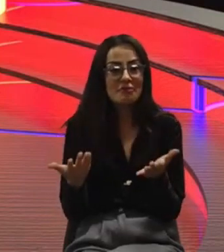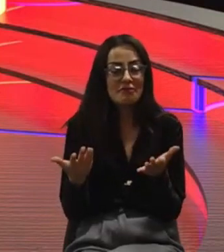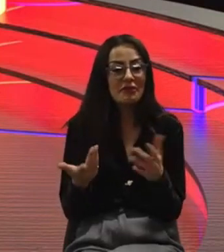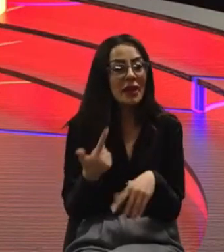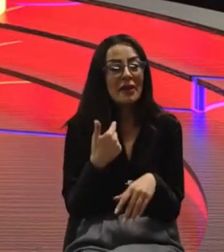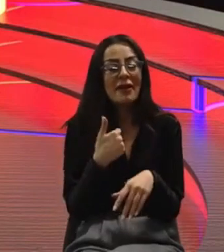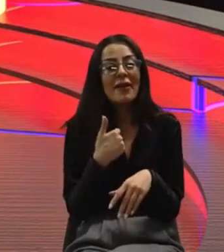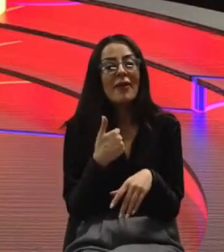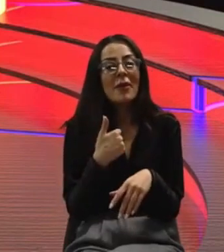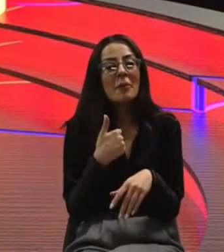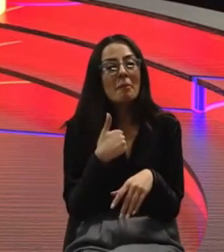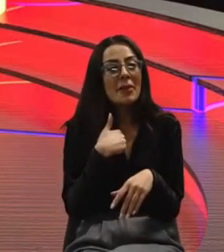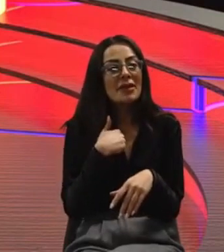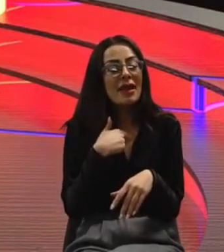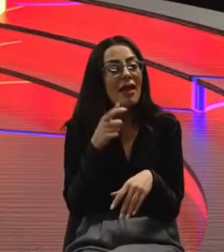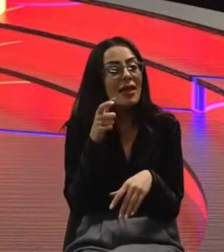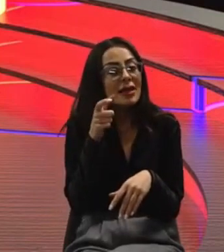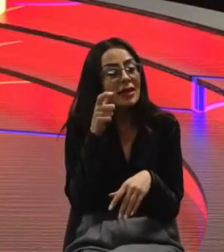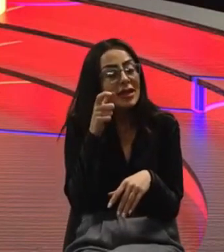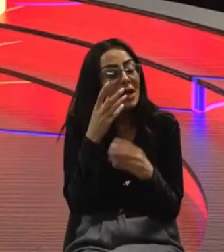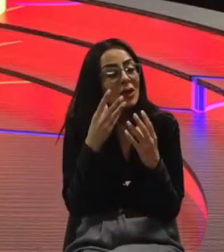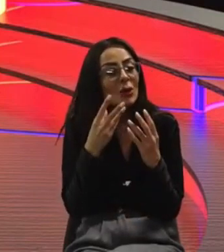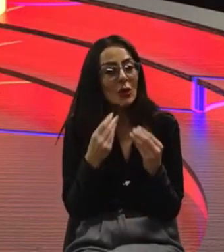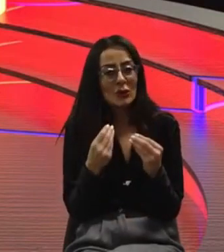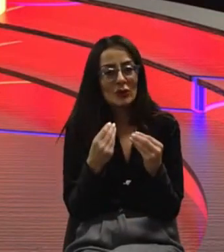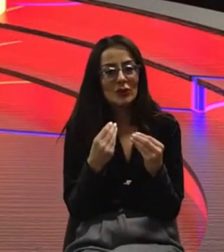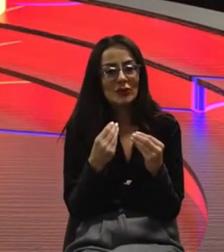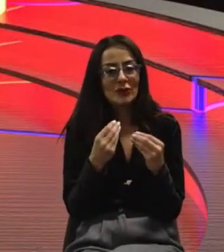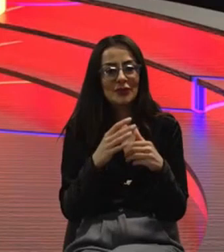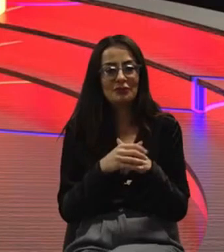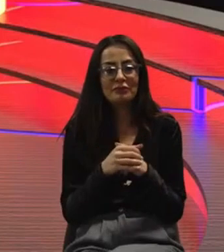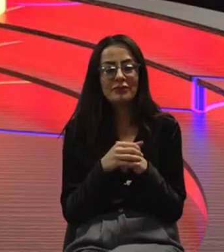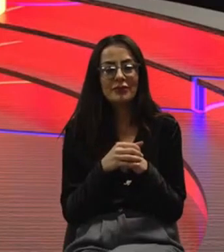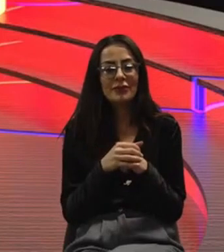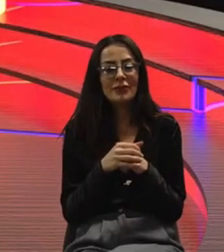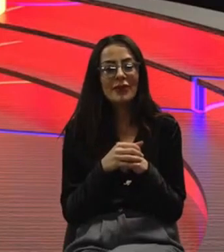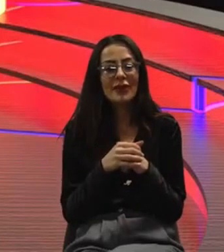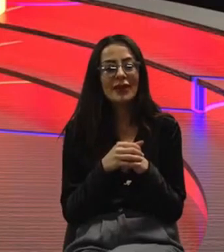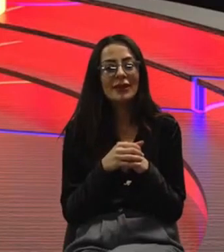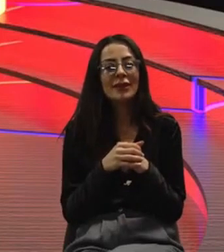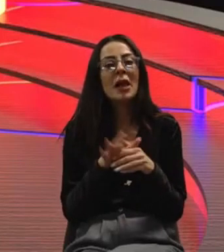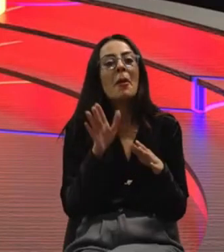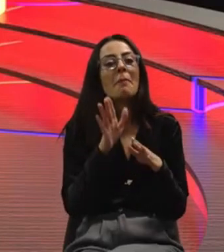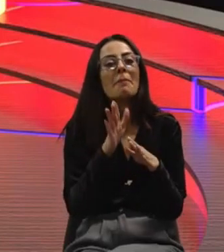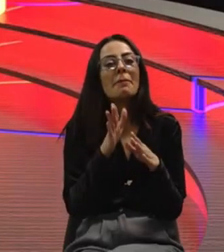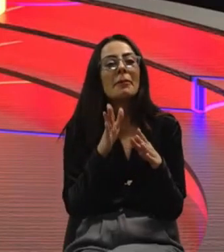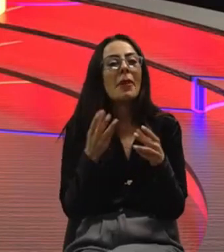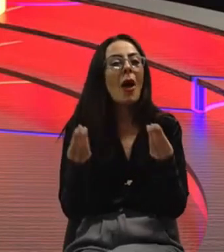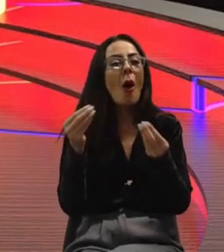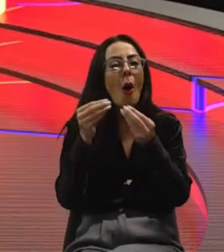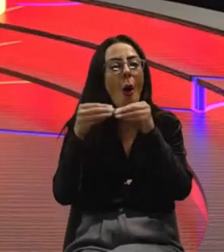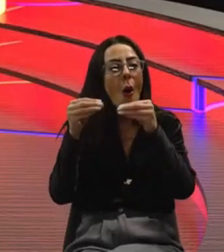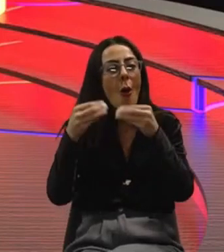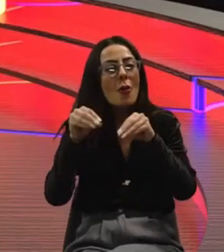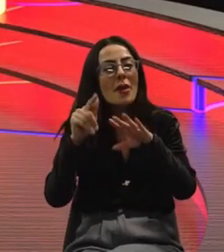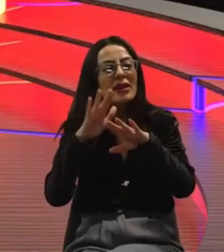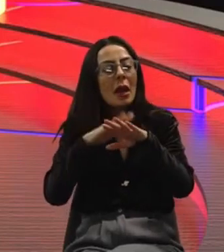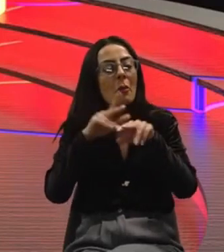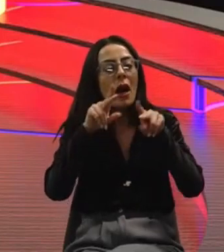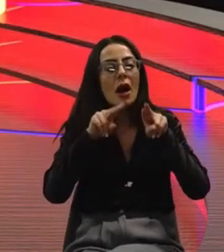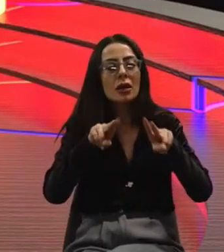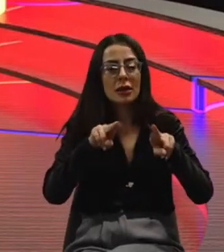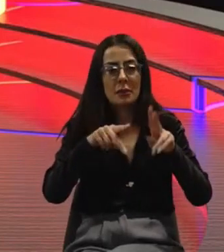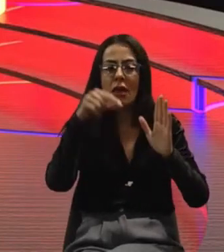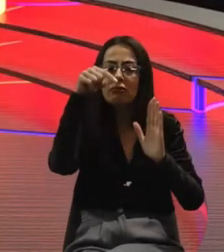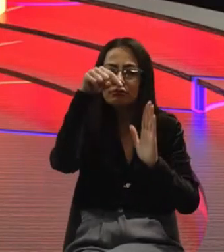zaman Özen gösterin Hani yakmayın içine koyunuz malzemeyi iyi pişirin çok pişirmeyin ama bu